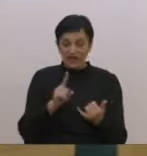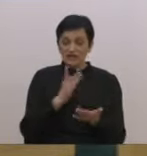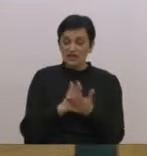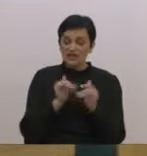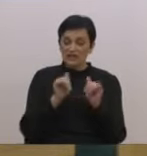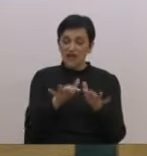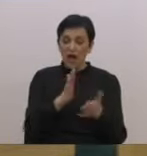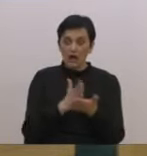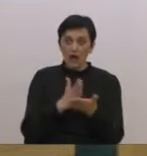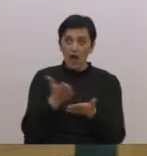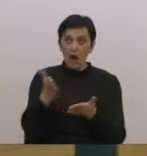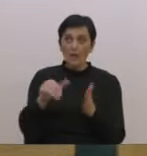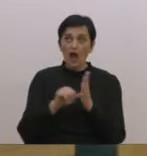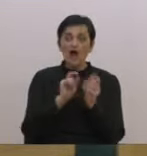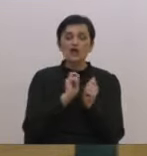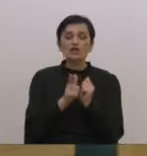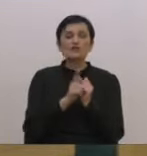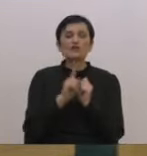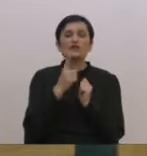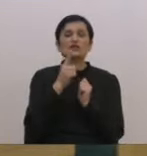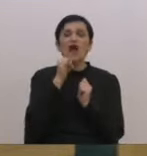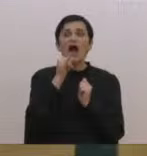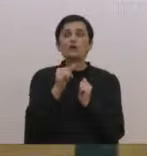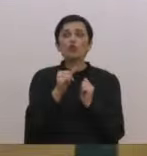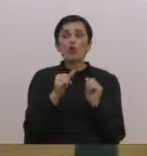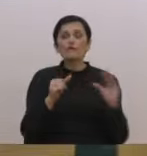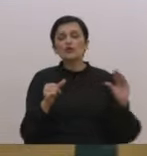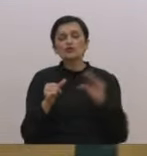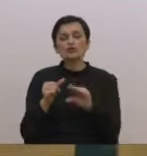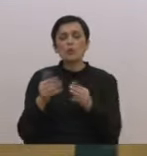დაკავებული. ინვესტიციები რატო ვერ შემოიტანეთ? მეტიო,